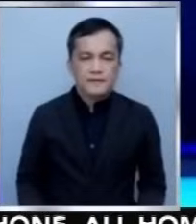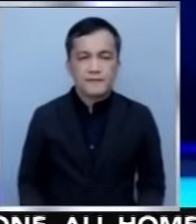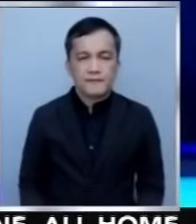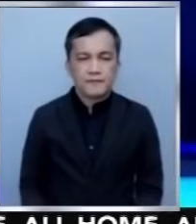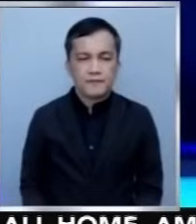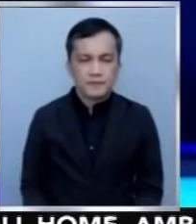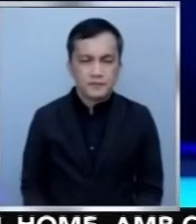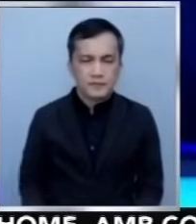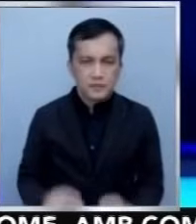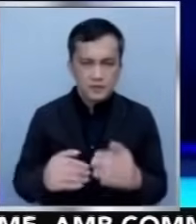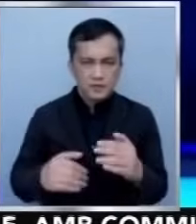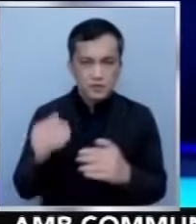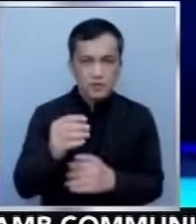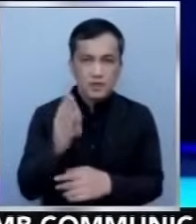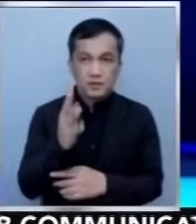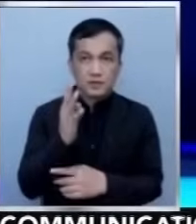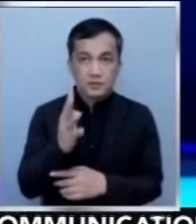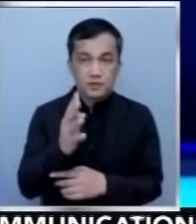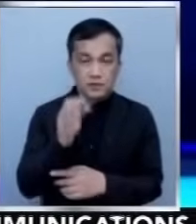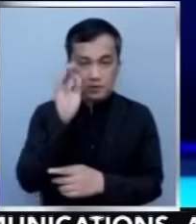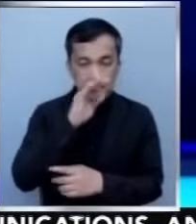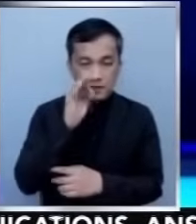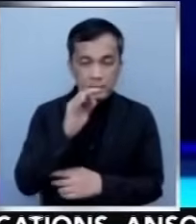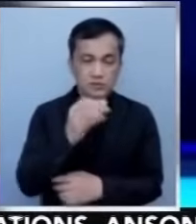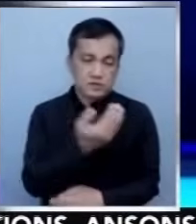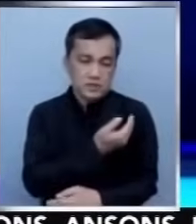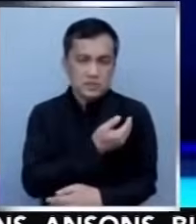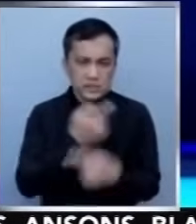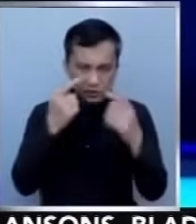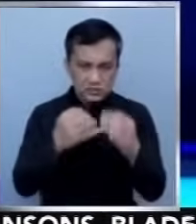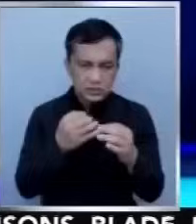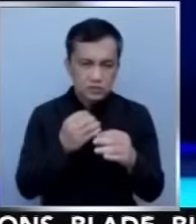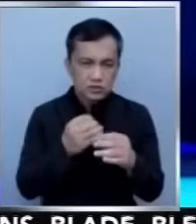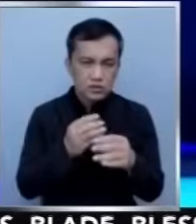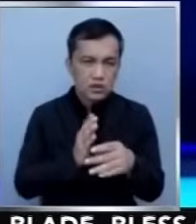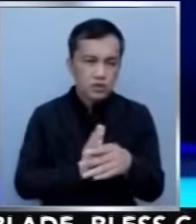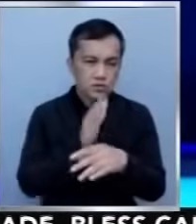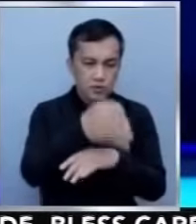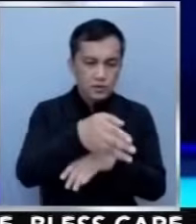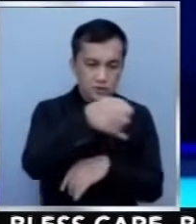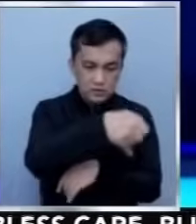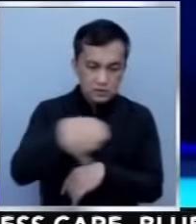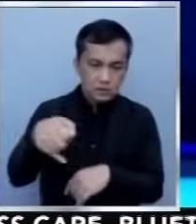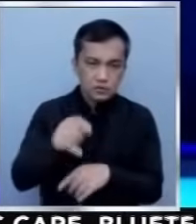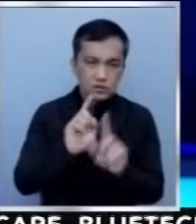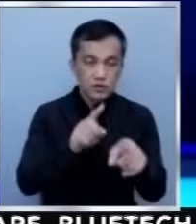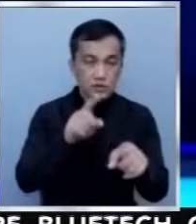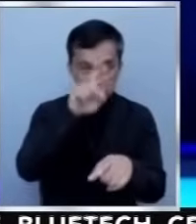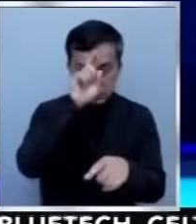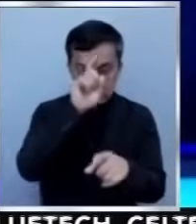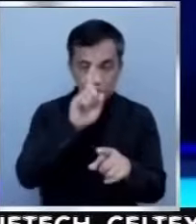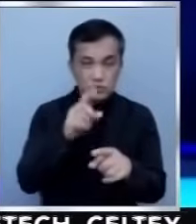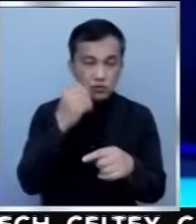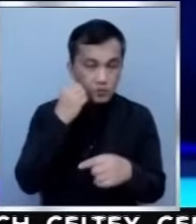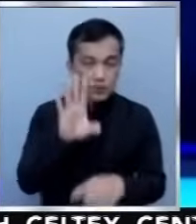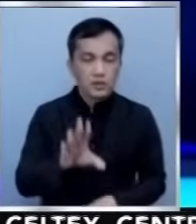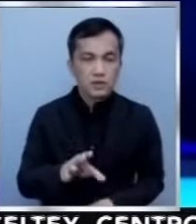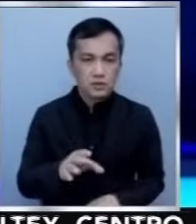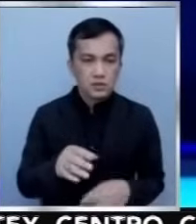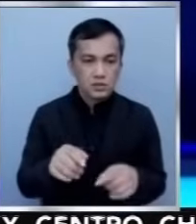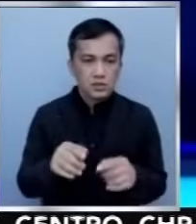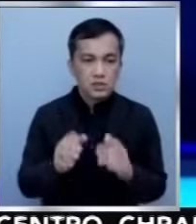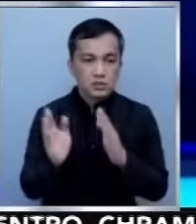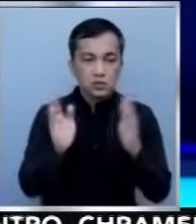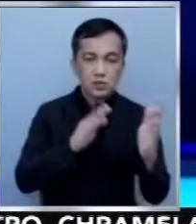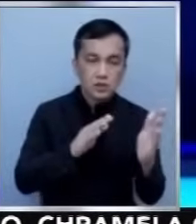Magit 40 Pilipino lang sa Gaza ang desididong tumawid sa border pa Egypt para magpa-repatriate. Naurong pa ang pagtawid ng ilan sa